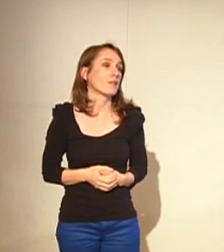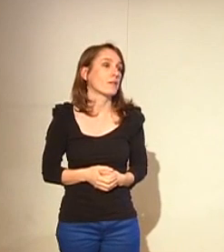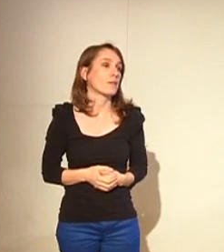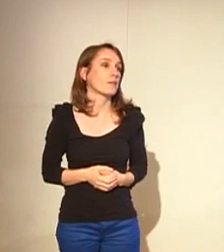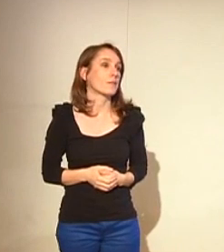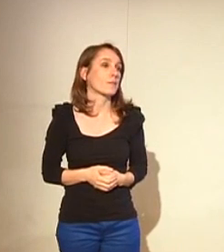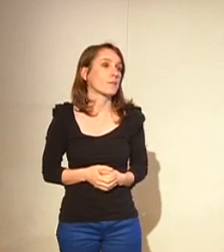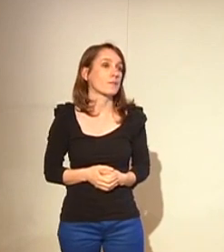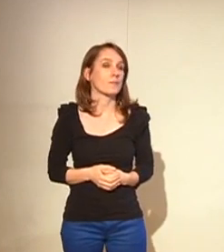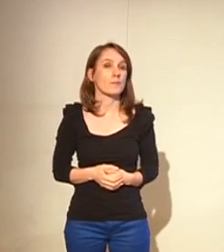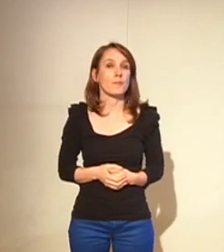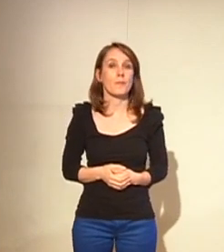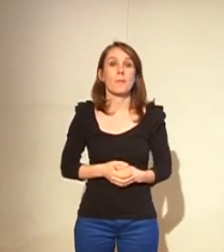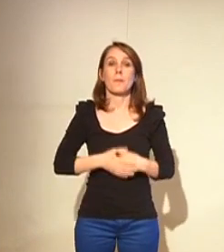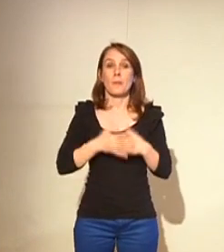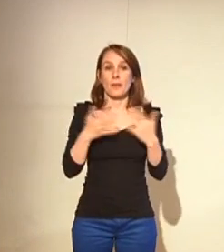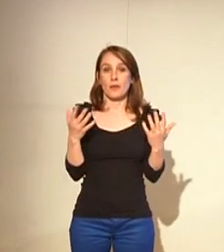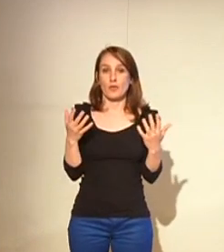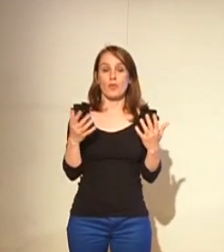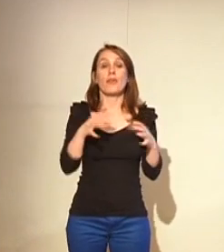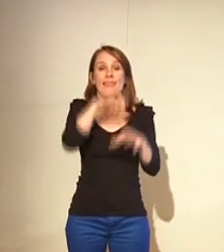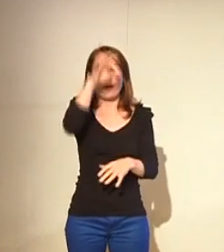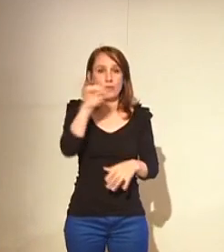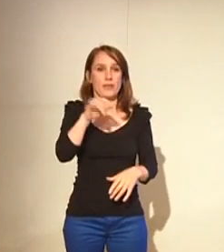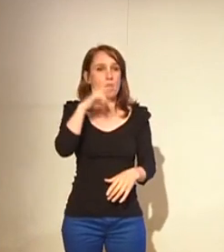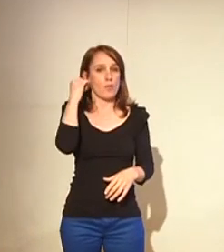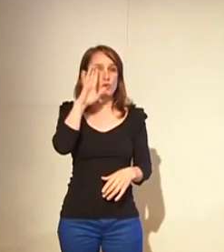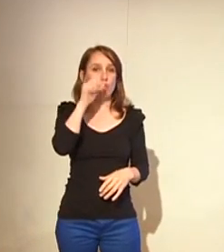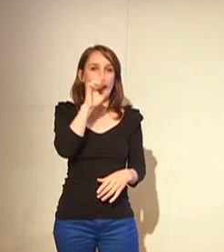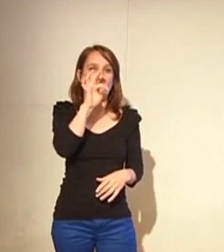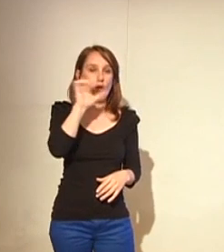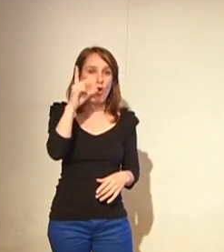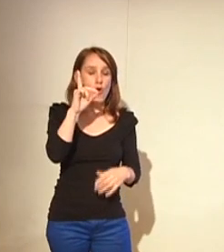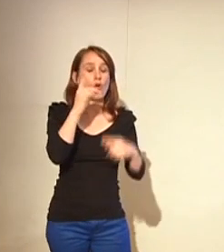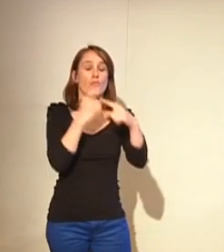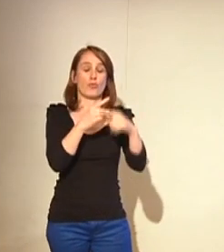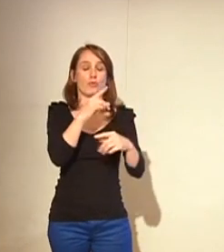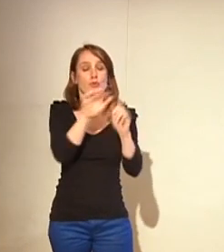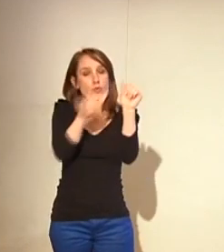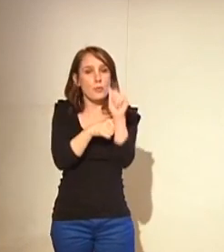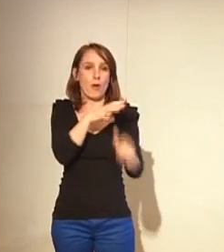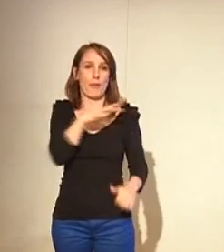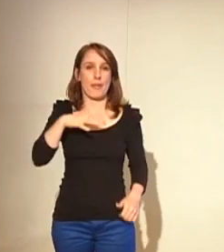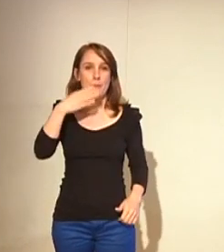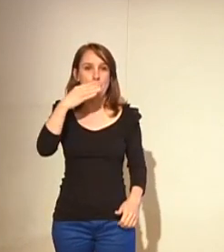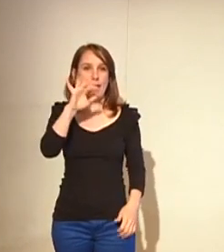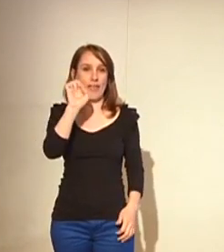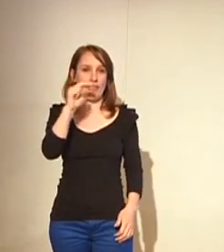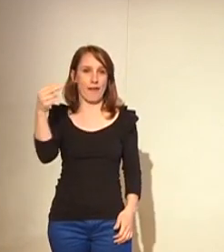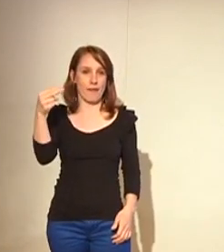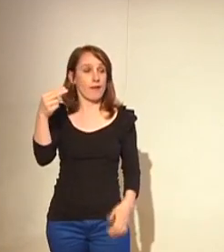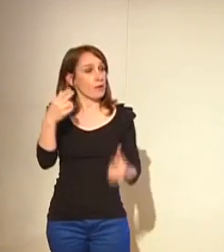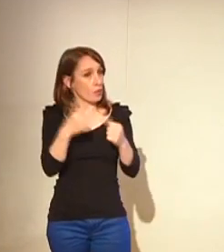et donc sont élus Monsieur Bertrand avec pour suppléante madame Martin nous devons autoriser donc je vous propose